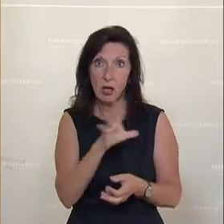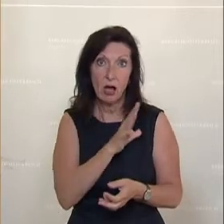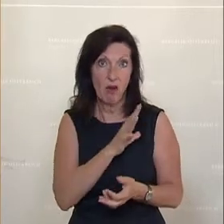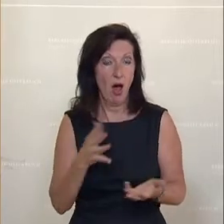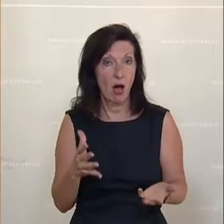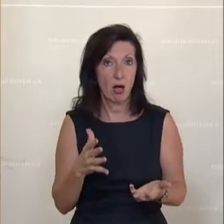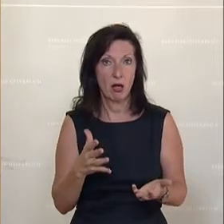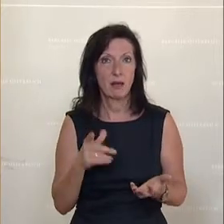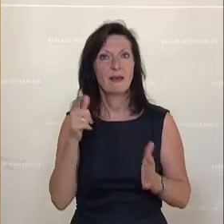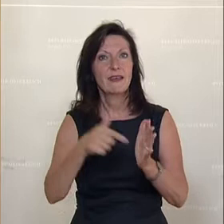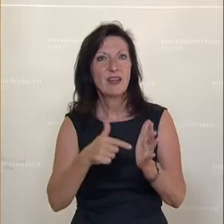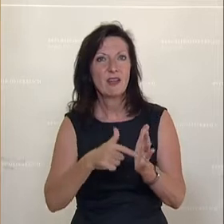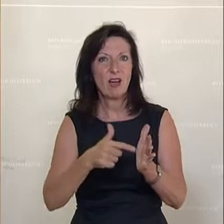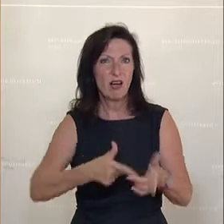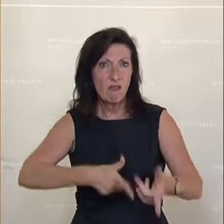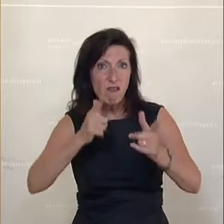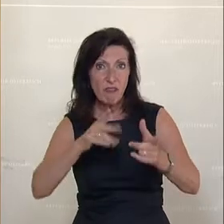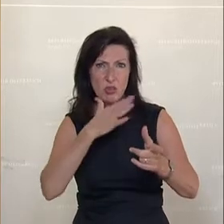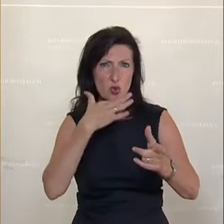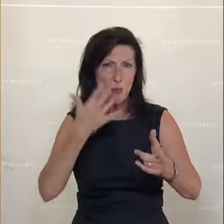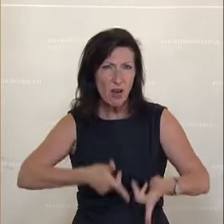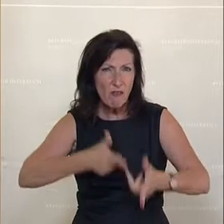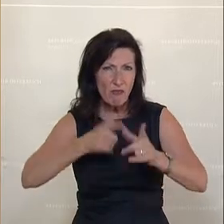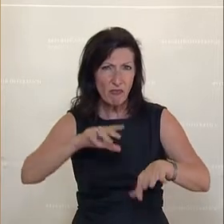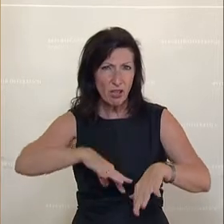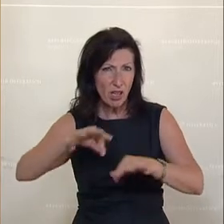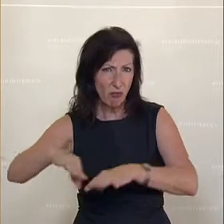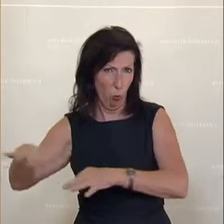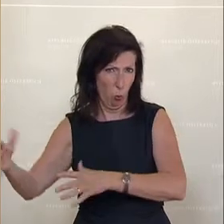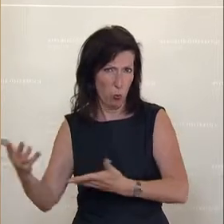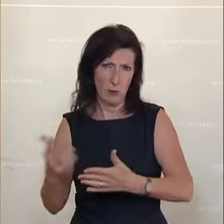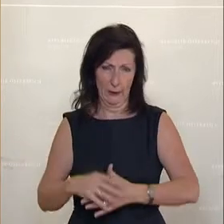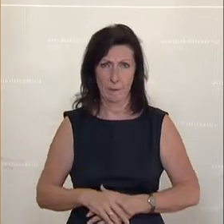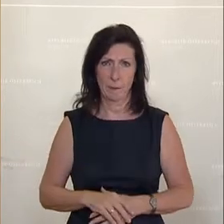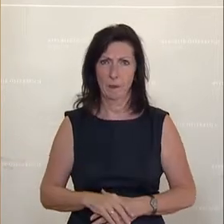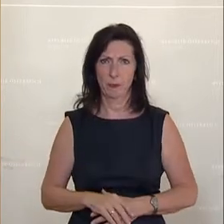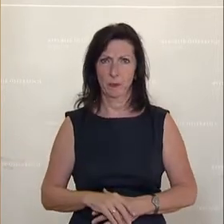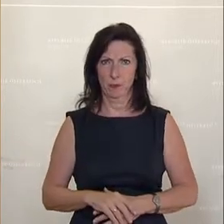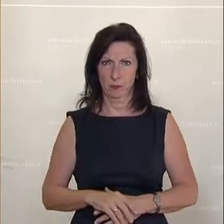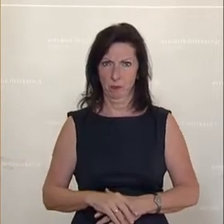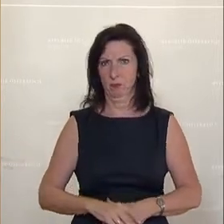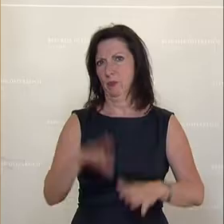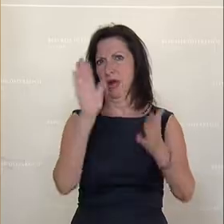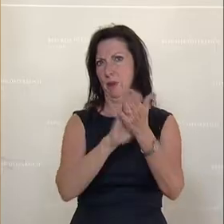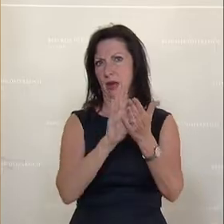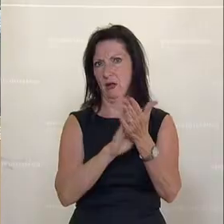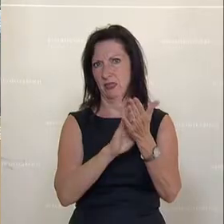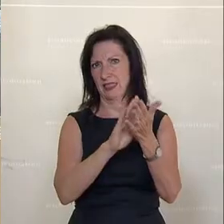schon alleine durch die vielen waffenfunde in den letzten monaten in diesem bereich und als